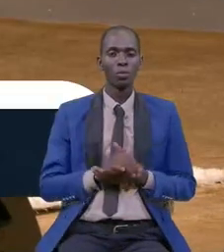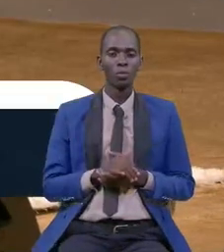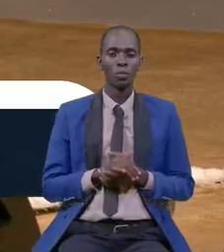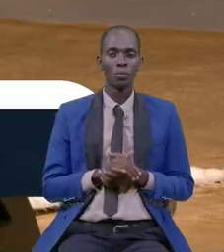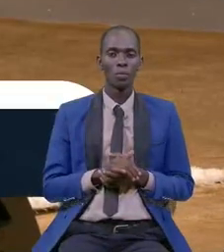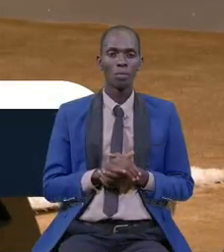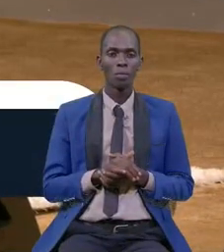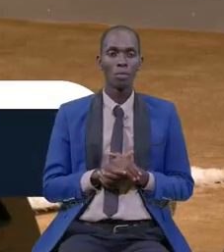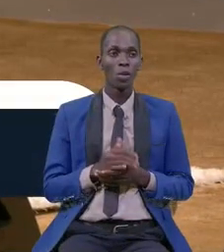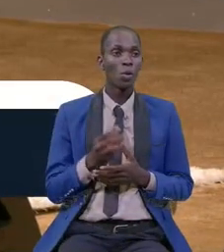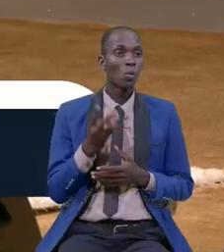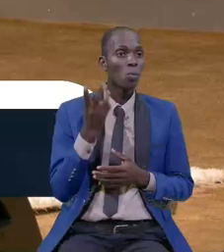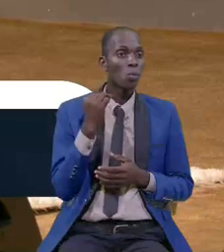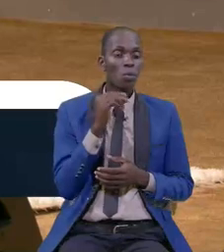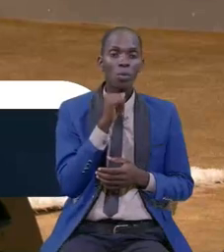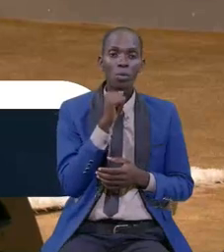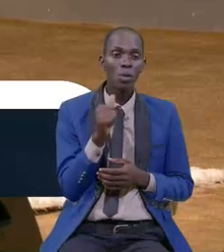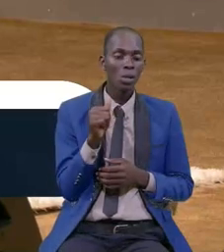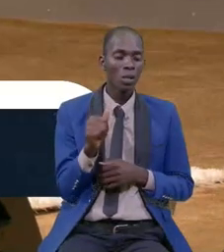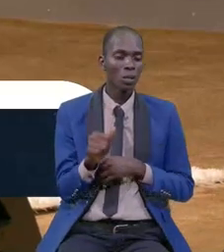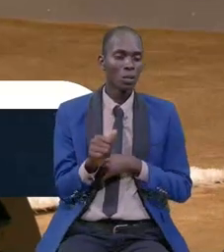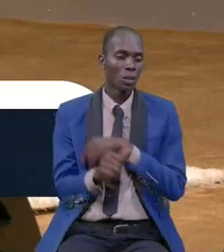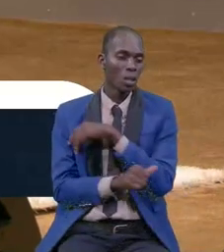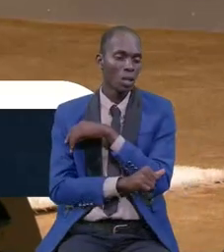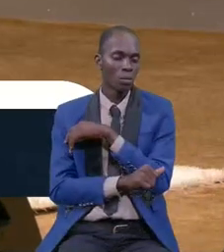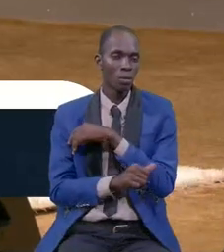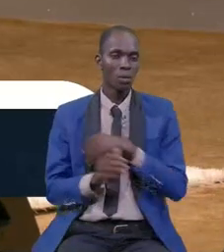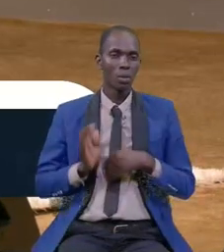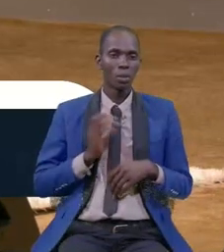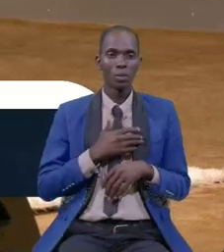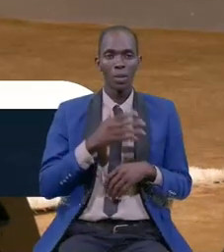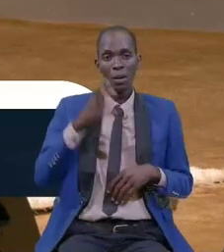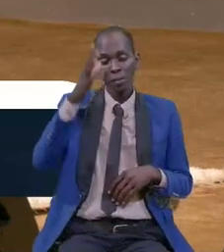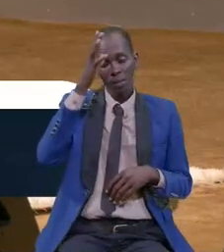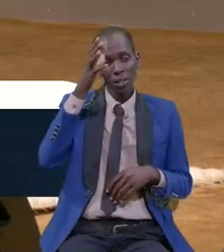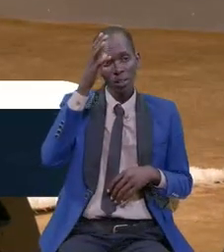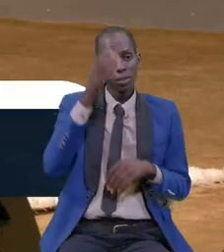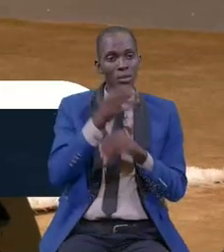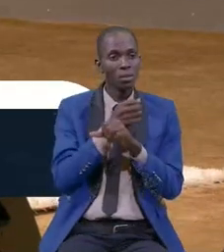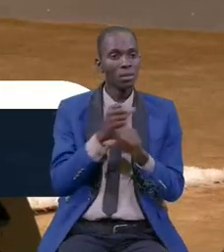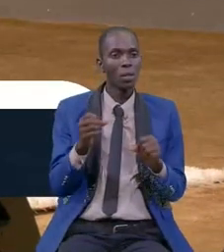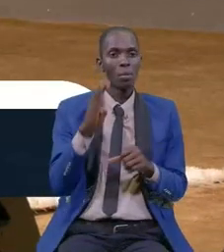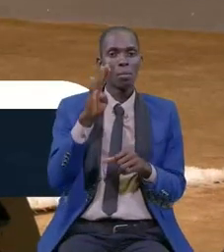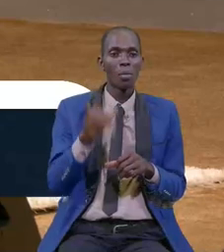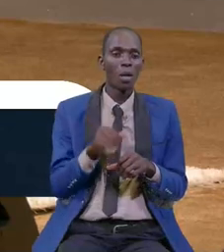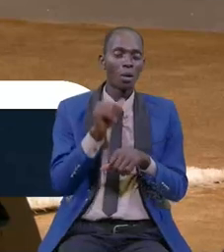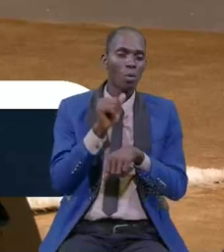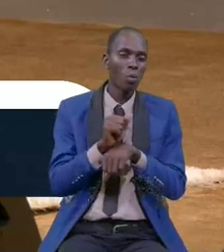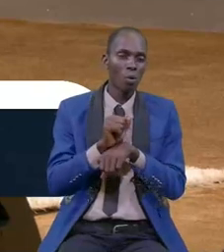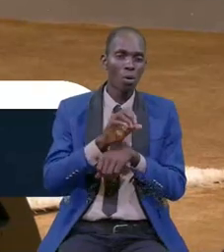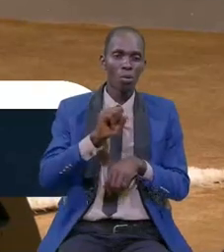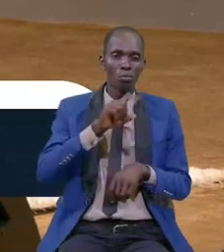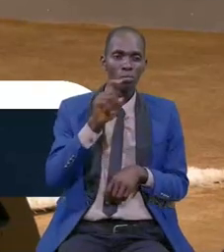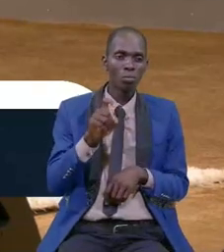Jacques 2 verset 21 Abraham notre père ne fut-il pas justifié par les